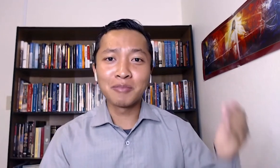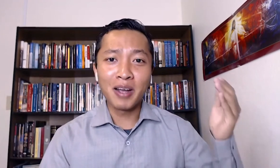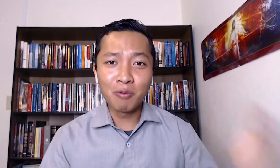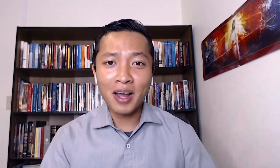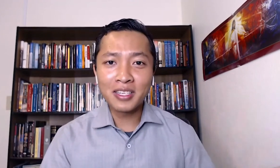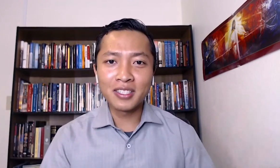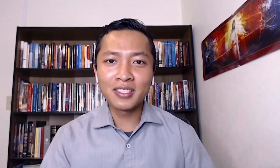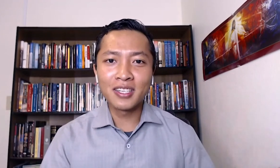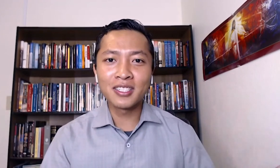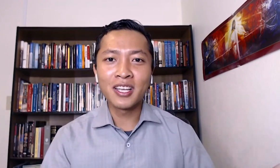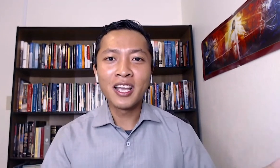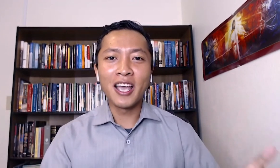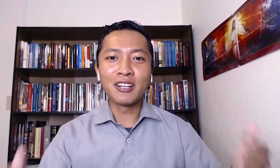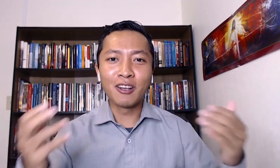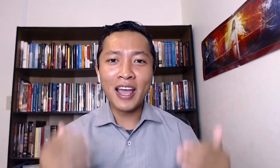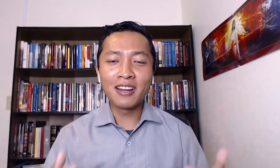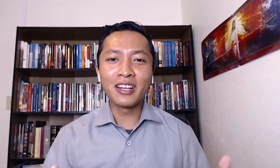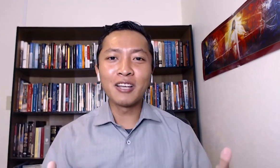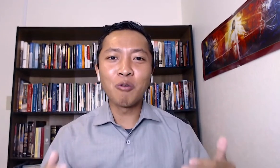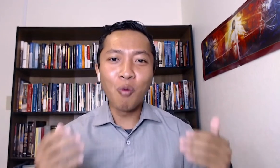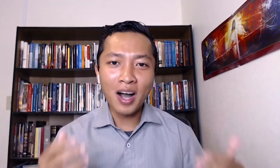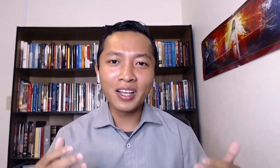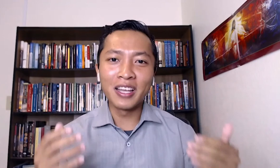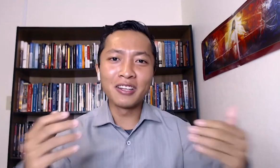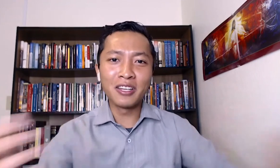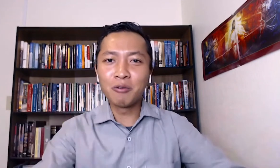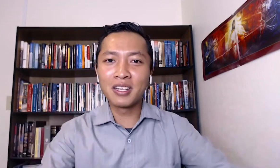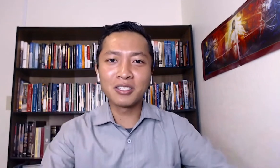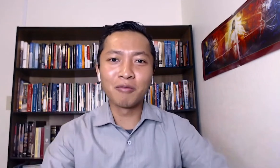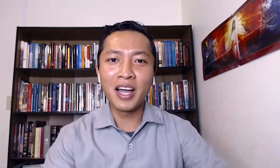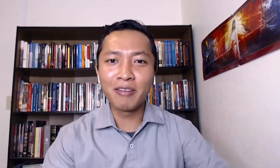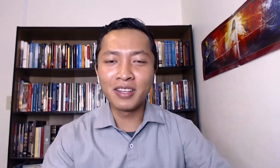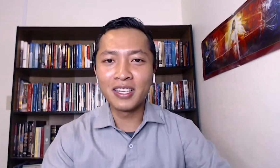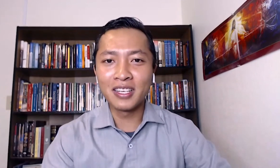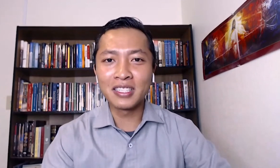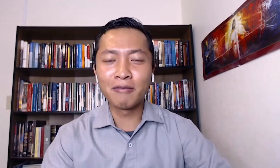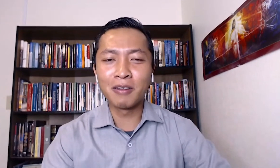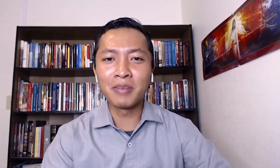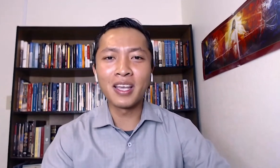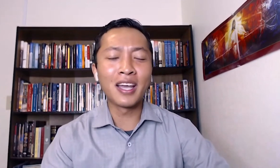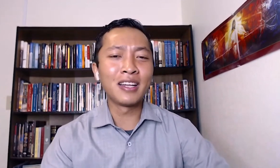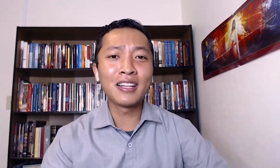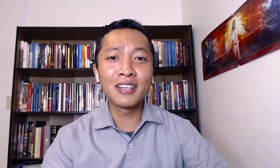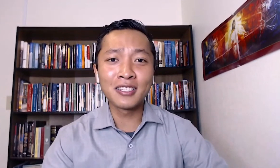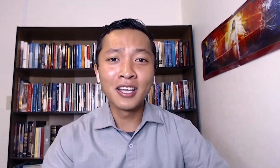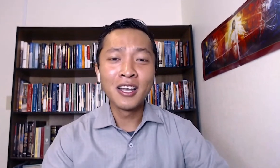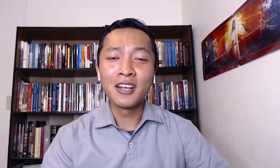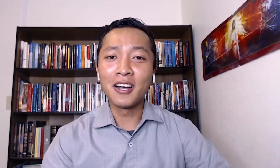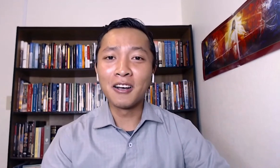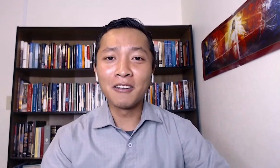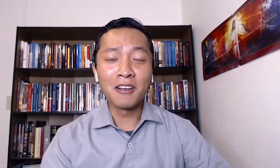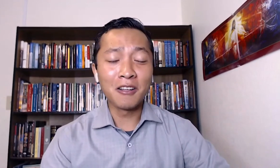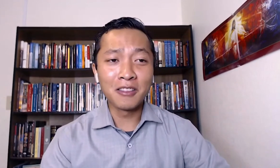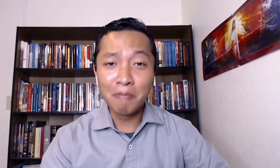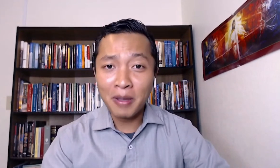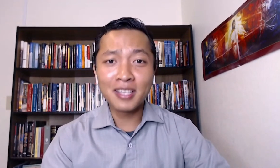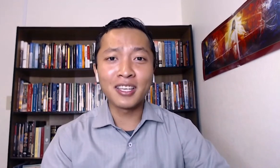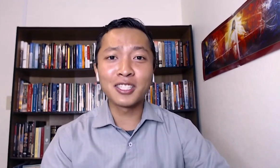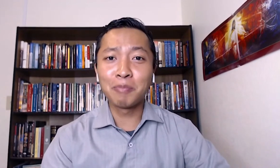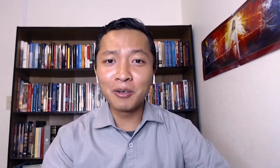Wtedy zacząłem doświadczać duchowego odpoczynku w Chrystusie i nowego życia, które otrzymałem od Niego.